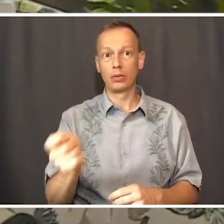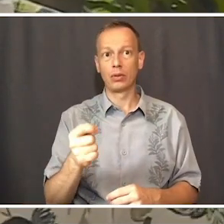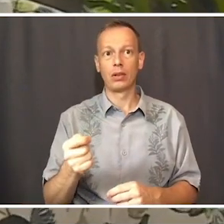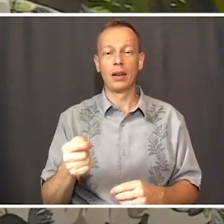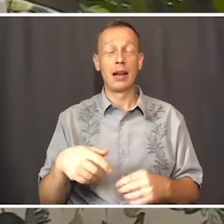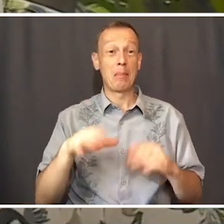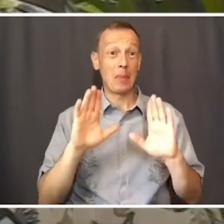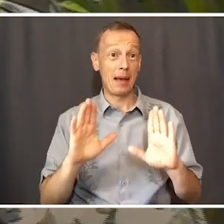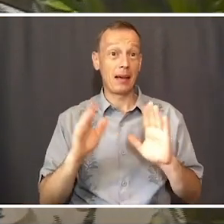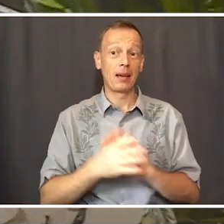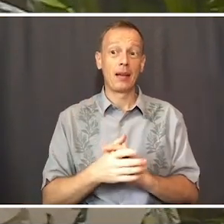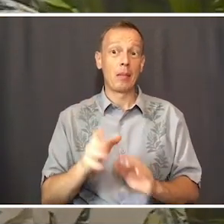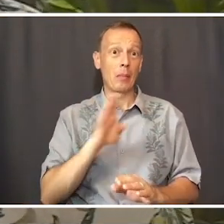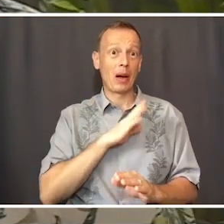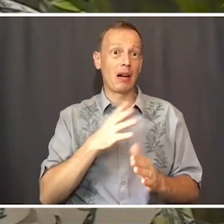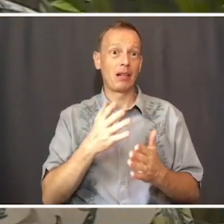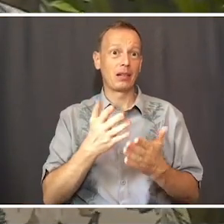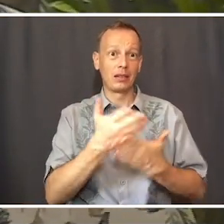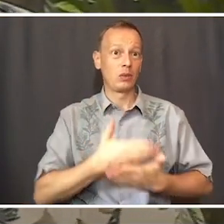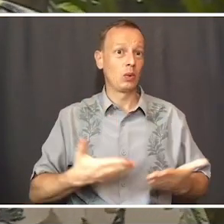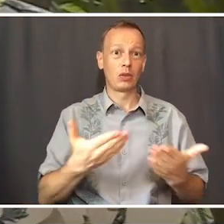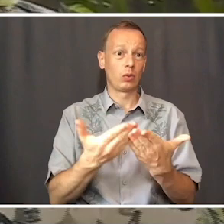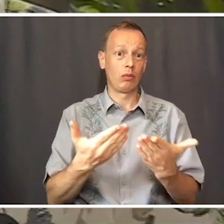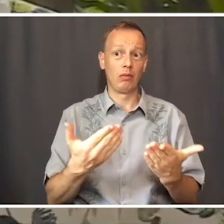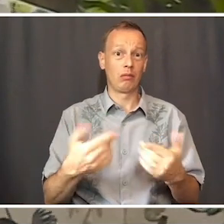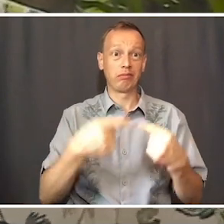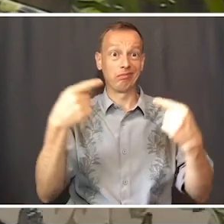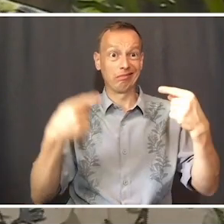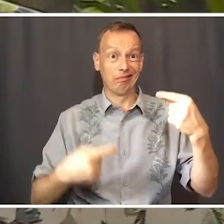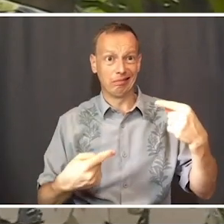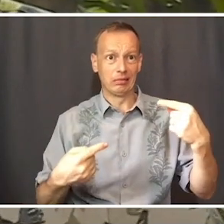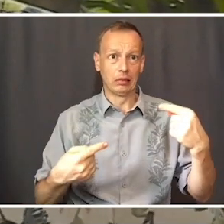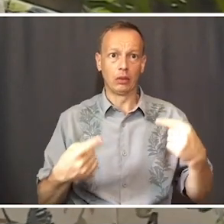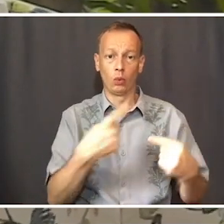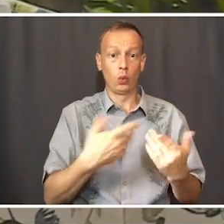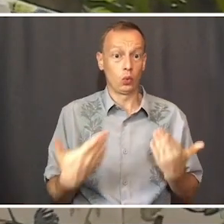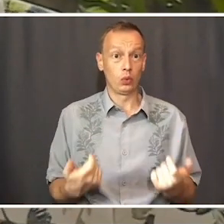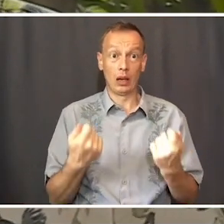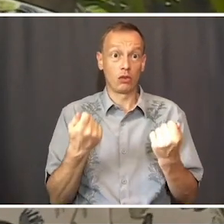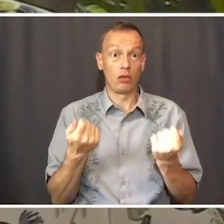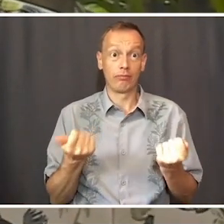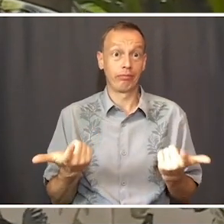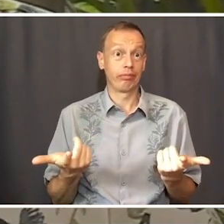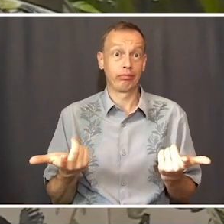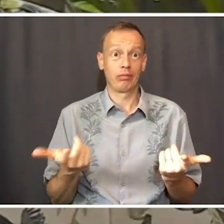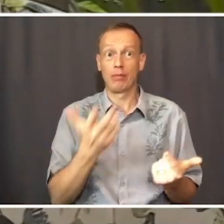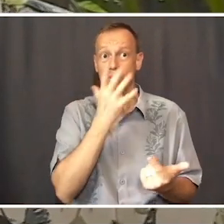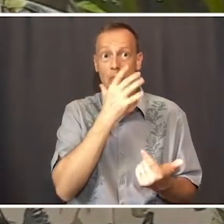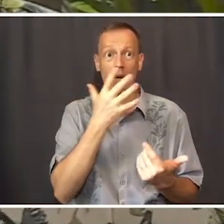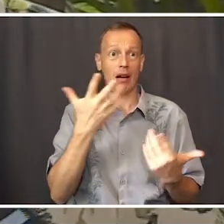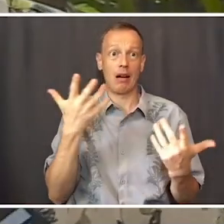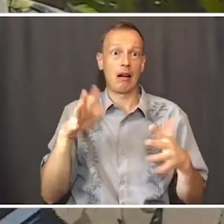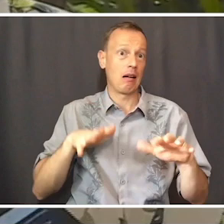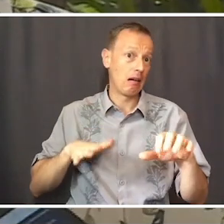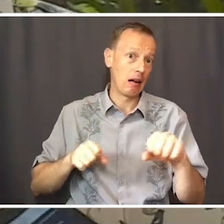du fait en fait d'une activité déficitaire, et nous n'avons plus les moyens aujourd'hui de compenser ces déficits. Air